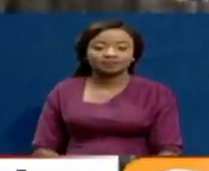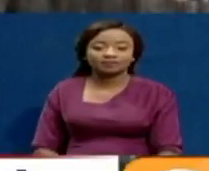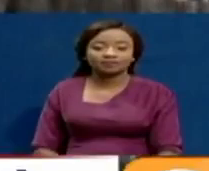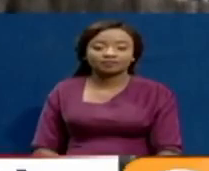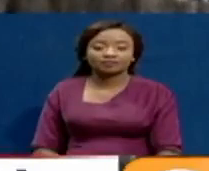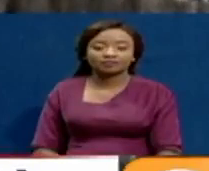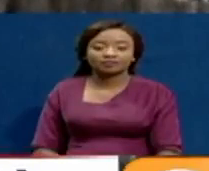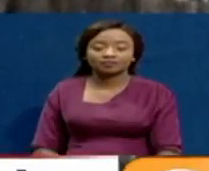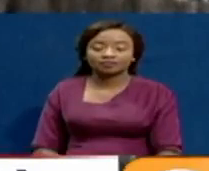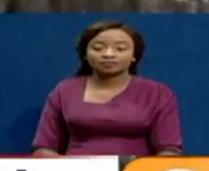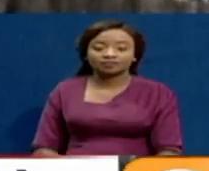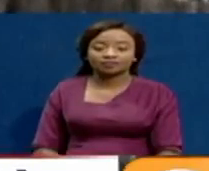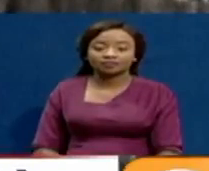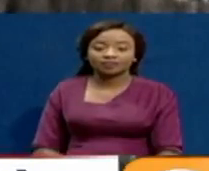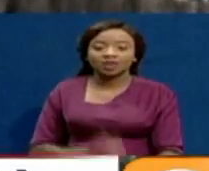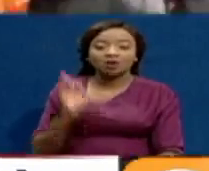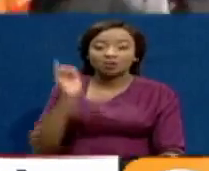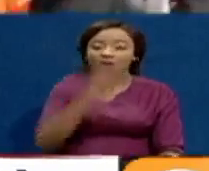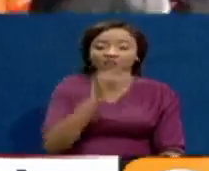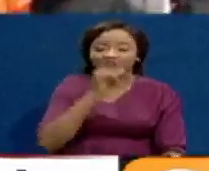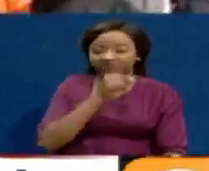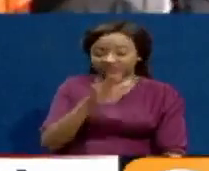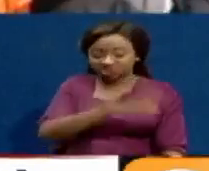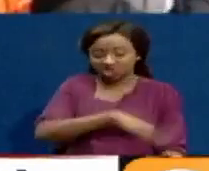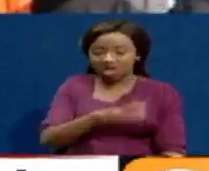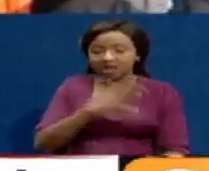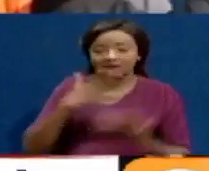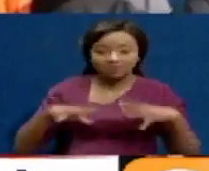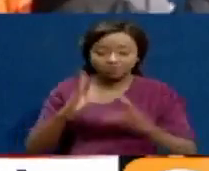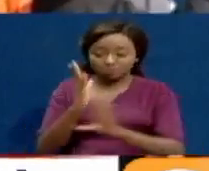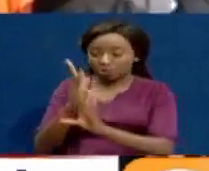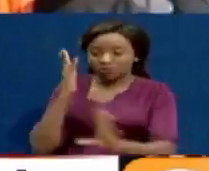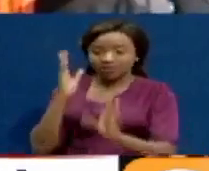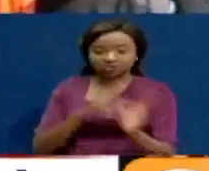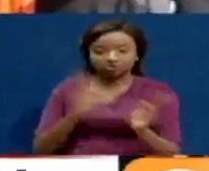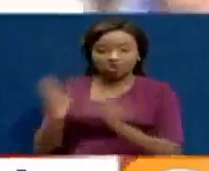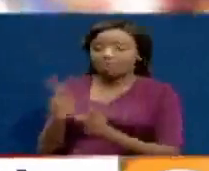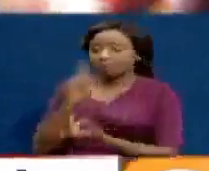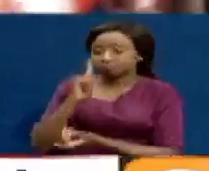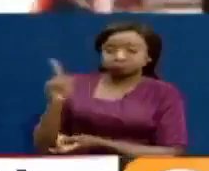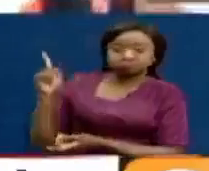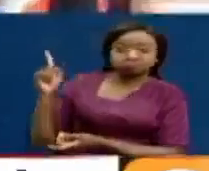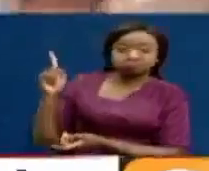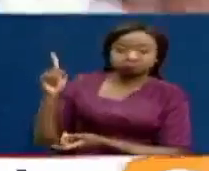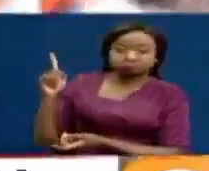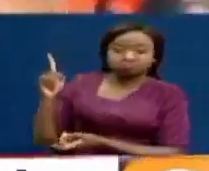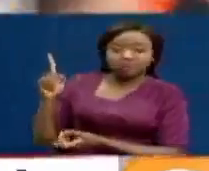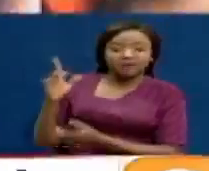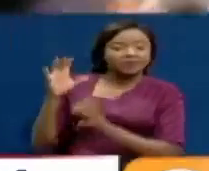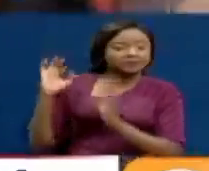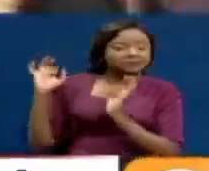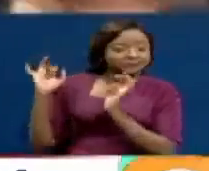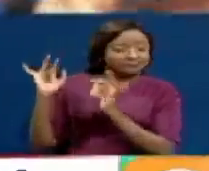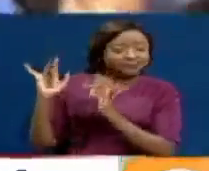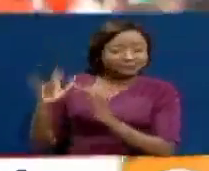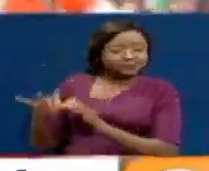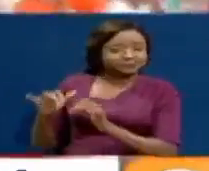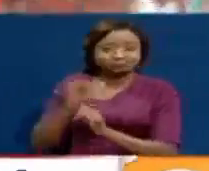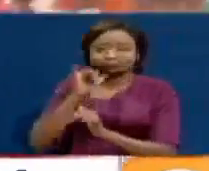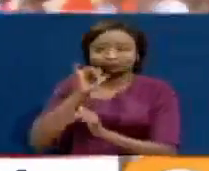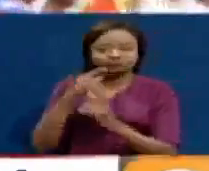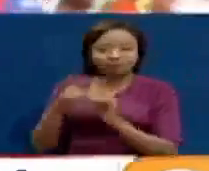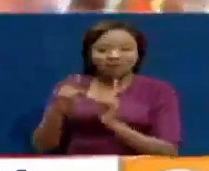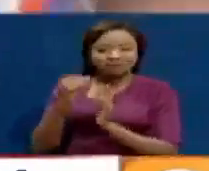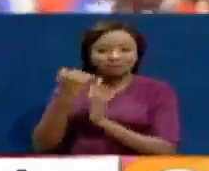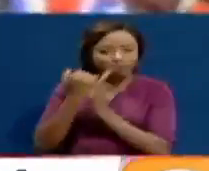When we visited the ferry at this waiting bay, crowding was as usual with no order, although many have welcomed the move by the committee